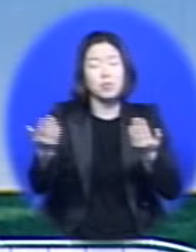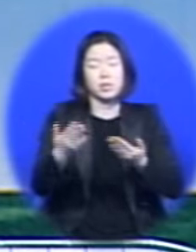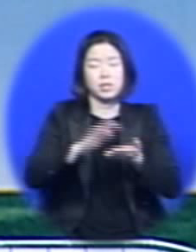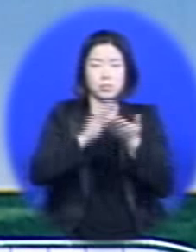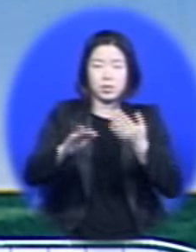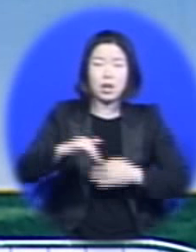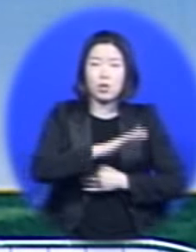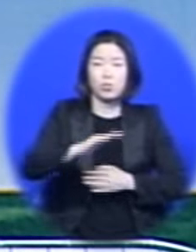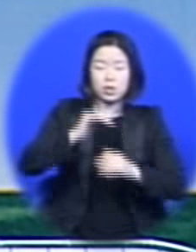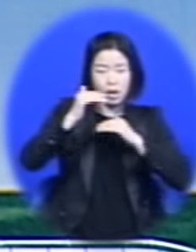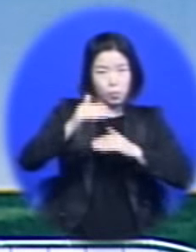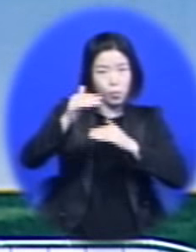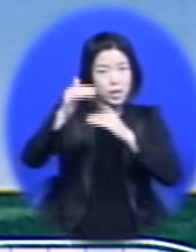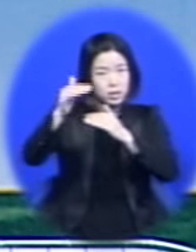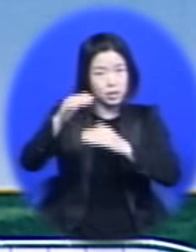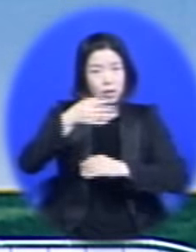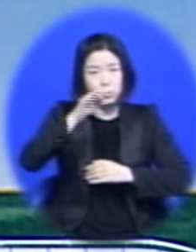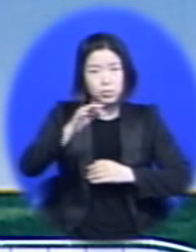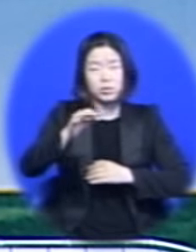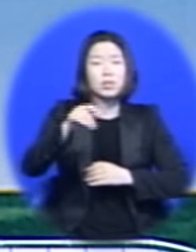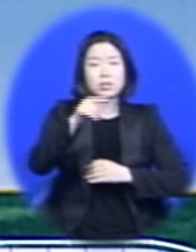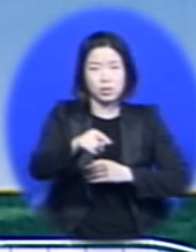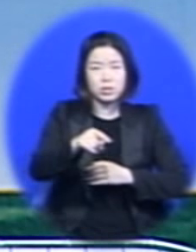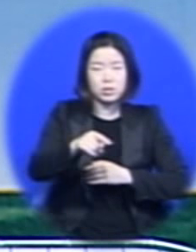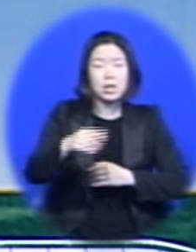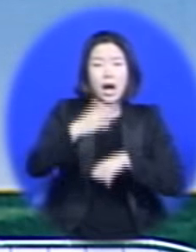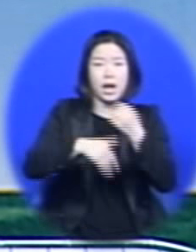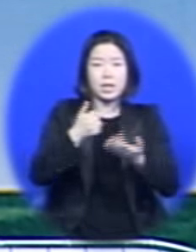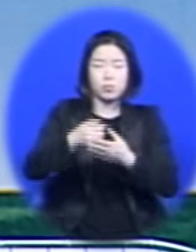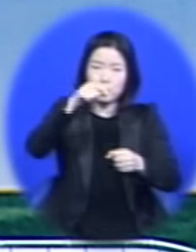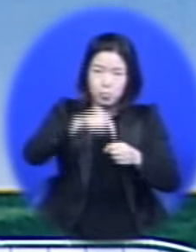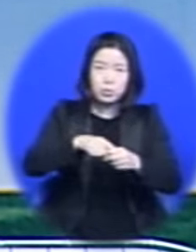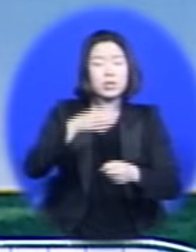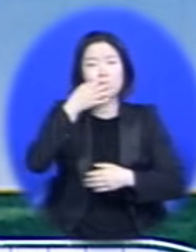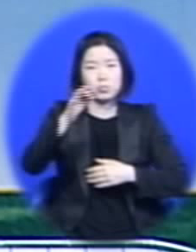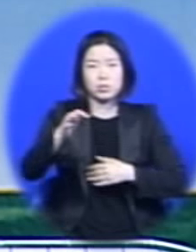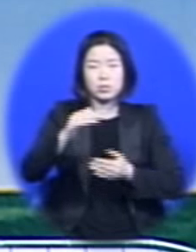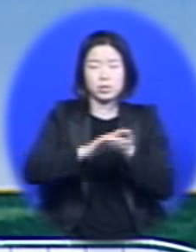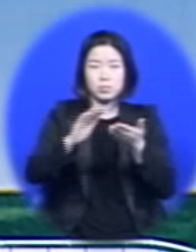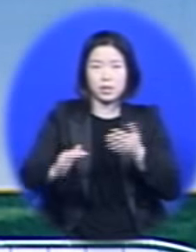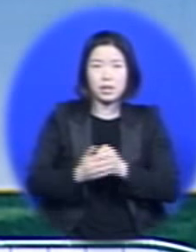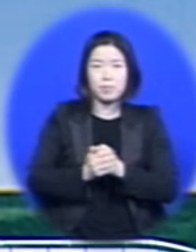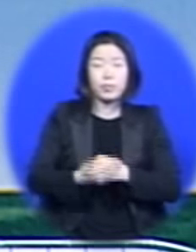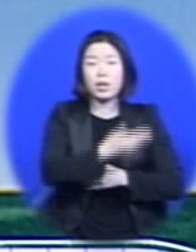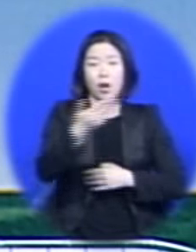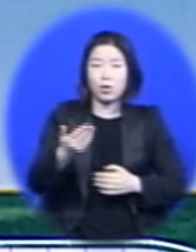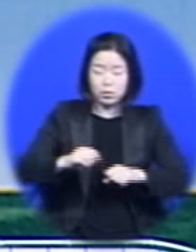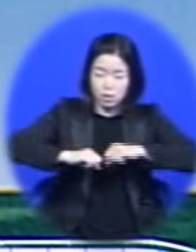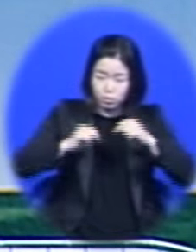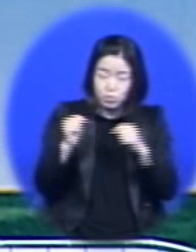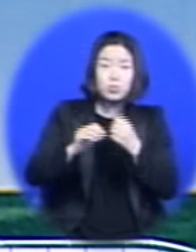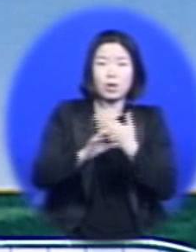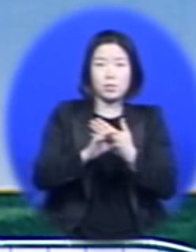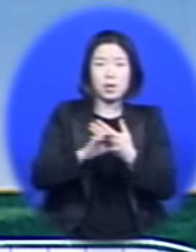우리가 과정이라고 부르는 것을 하나님은 목적이라고 부르십니다. 여러분, 순종을 하면 하나님이